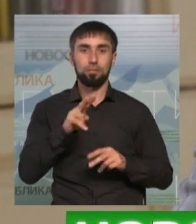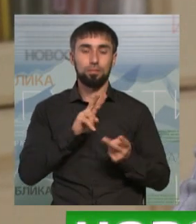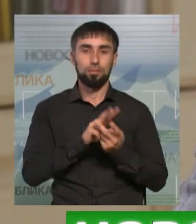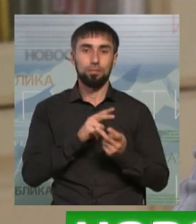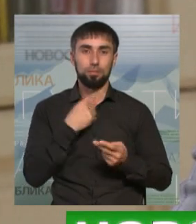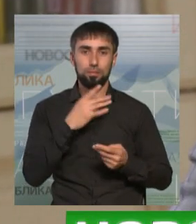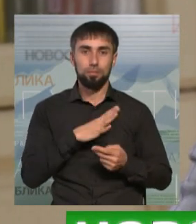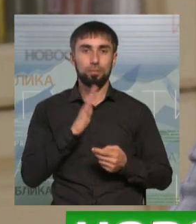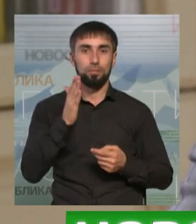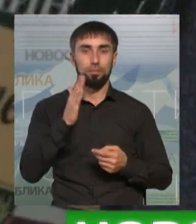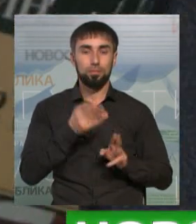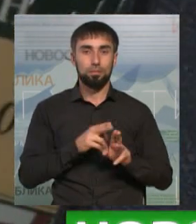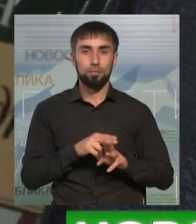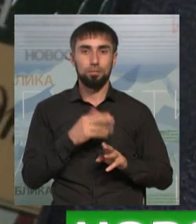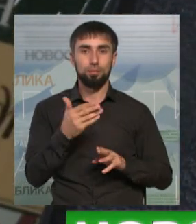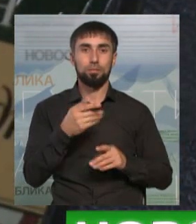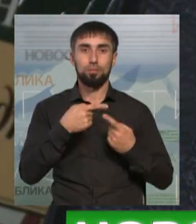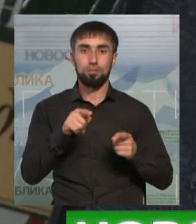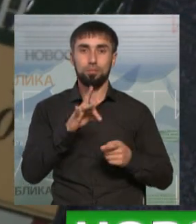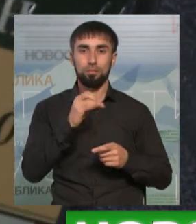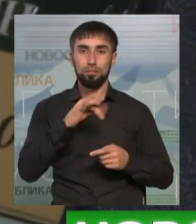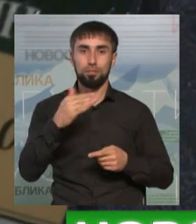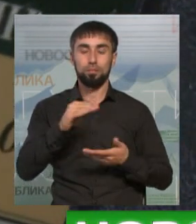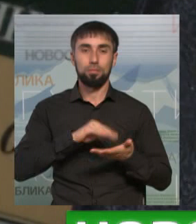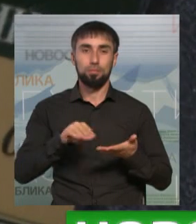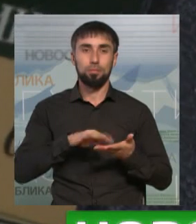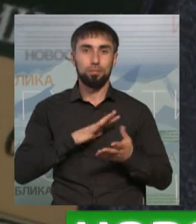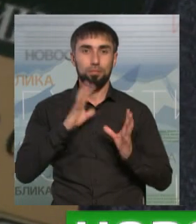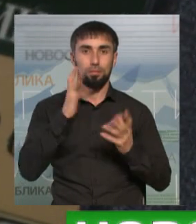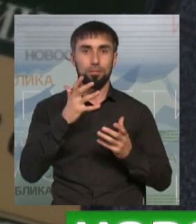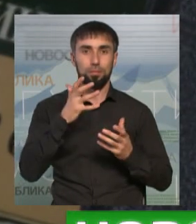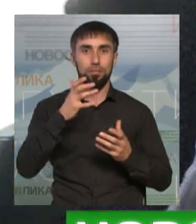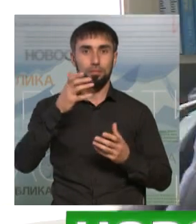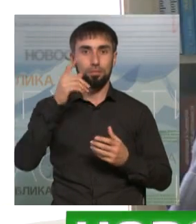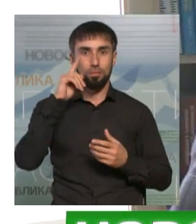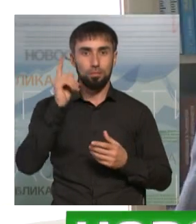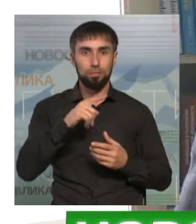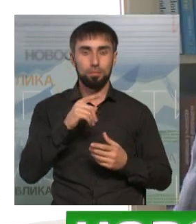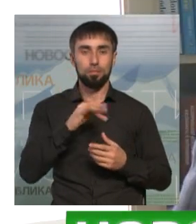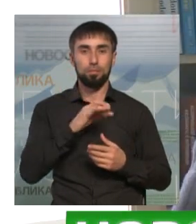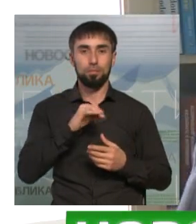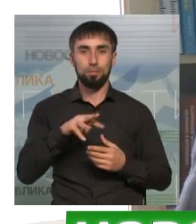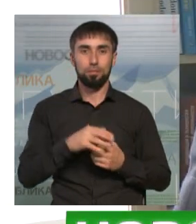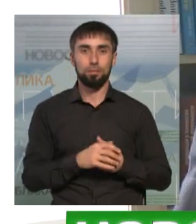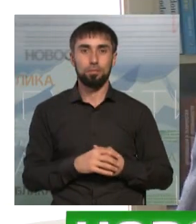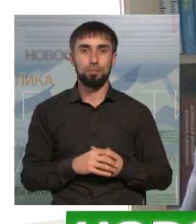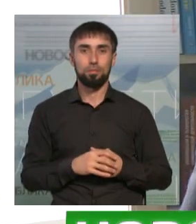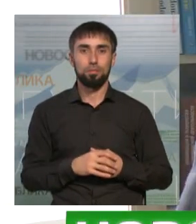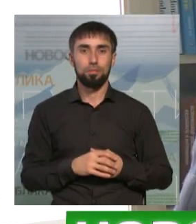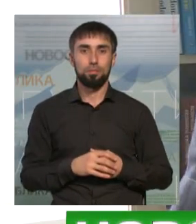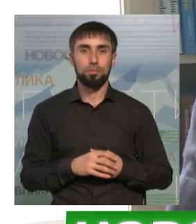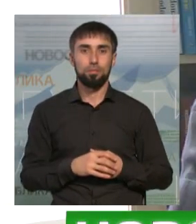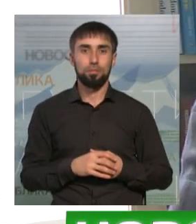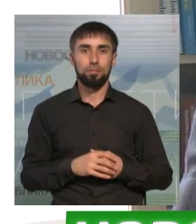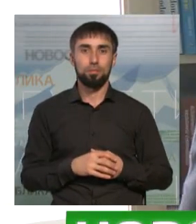отмечают, что, будучи приверженцем другой религии, у писателя были серьезные знания ислама. Хороший смысл слова «хахал» – язык, а не